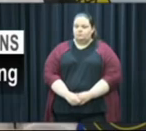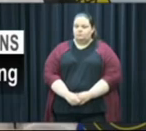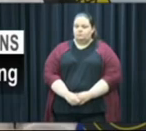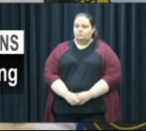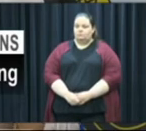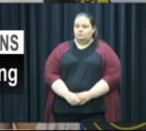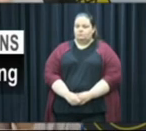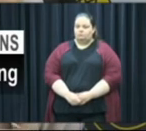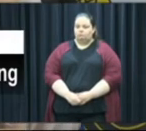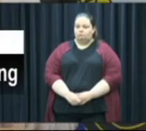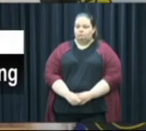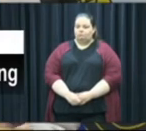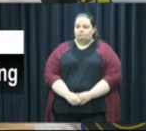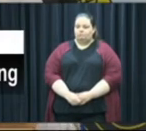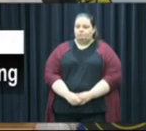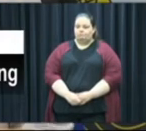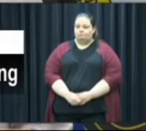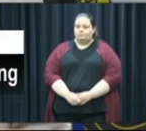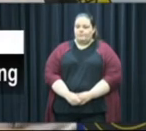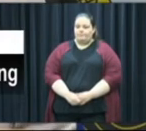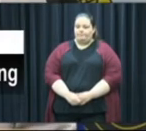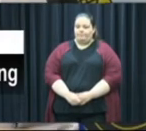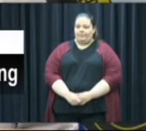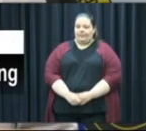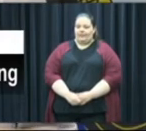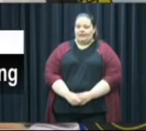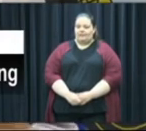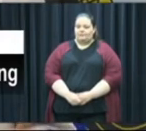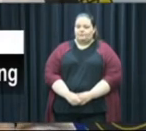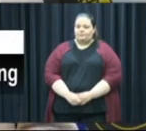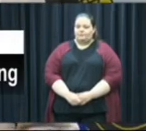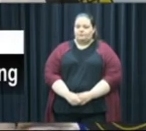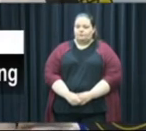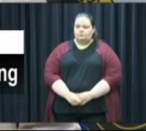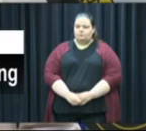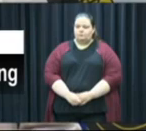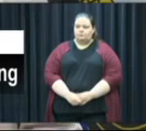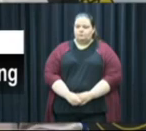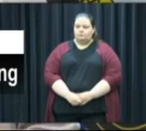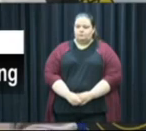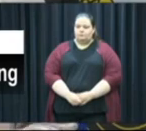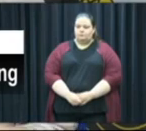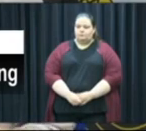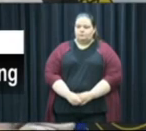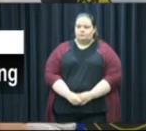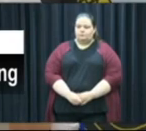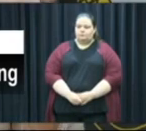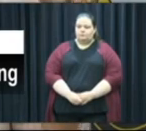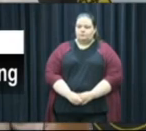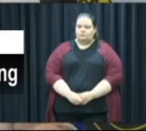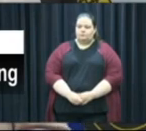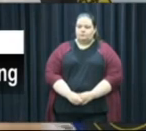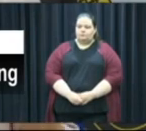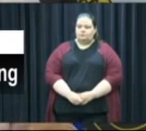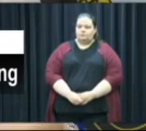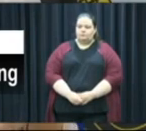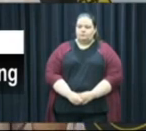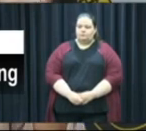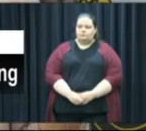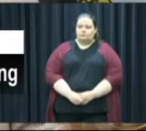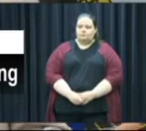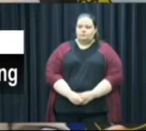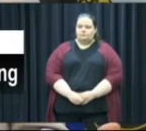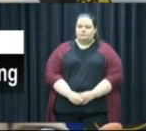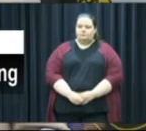le vocabulaire de fort recommandation, c'est vraiment pour donner le public assez de temps à en acheter ou ramasser,